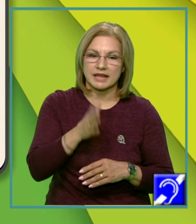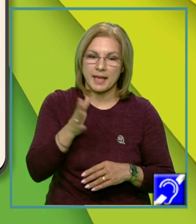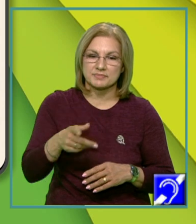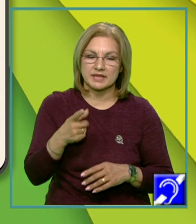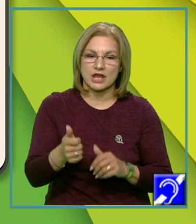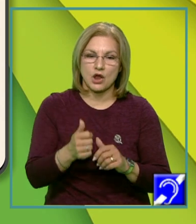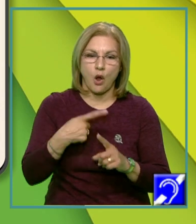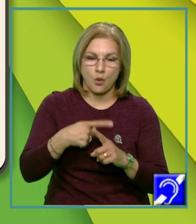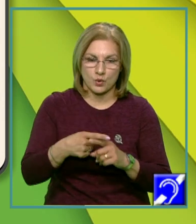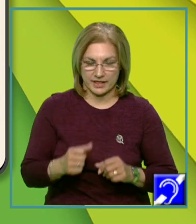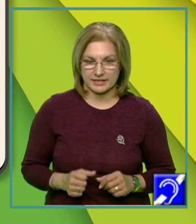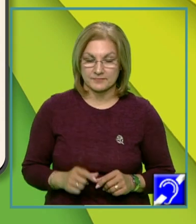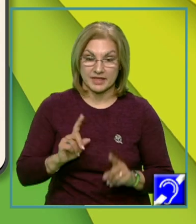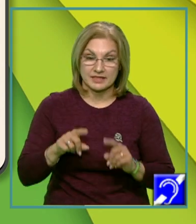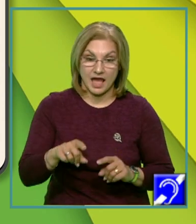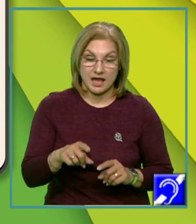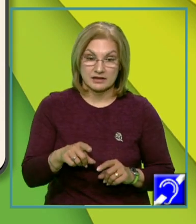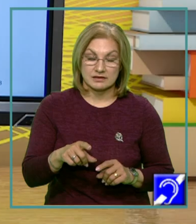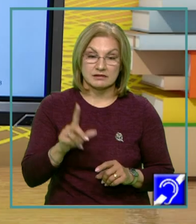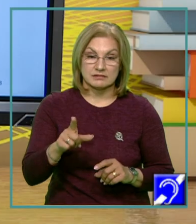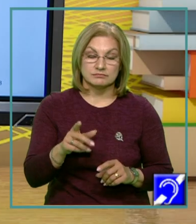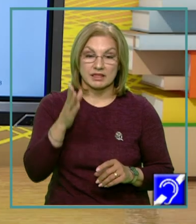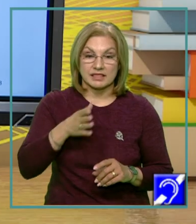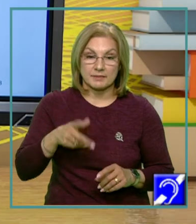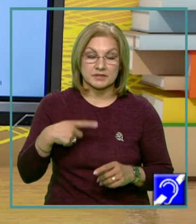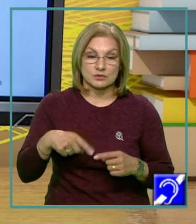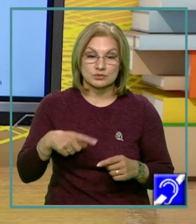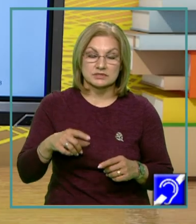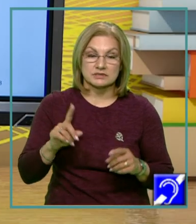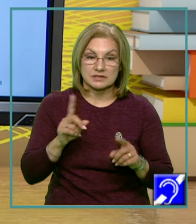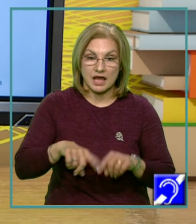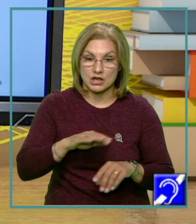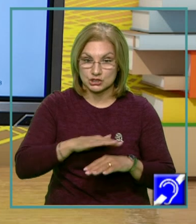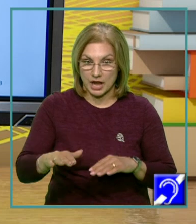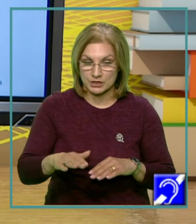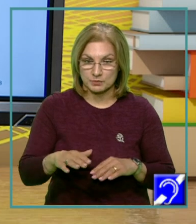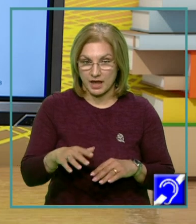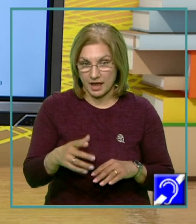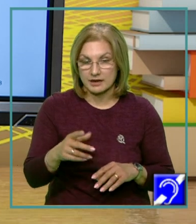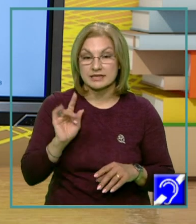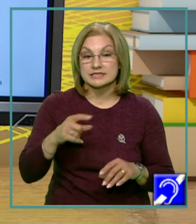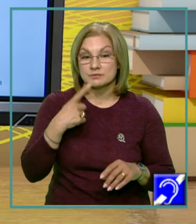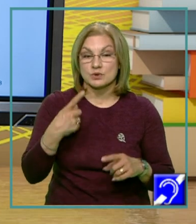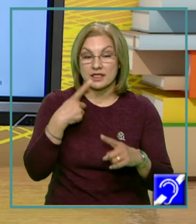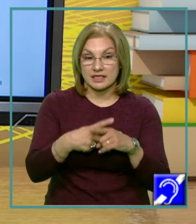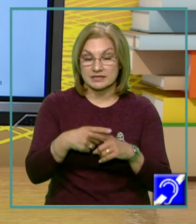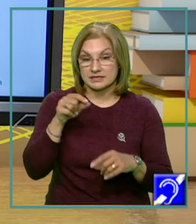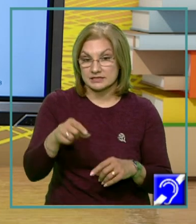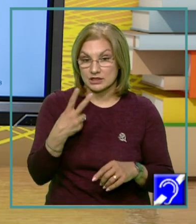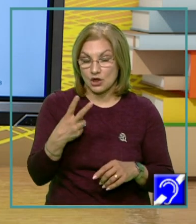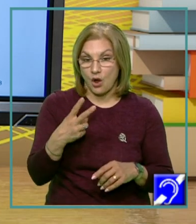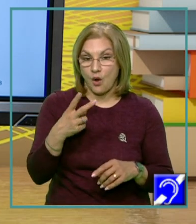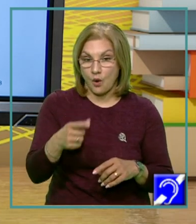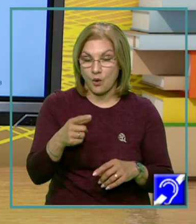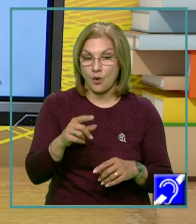dreptele nu sunt coplanare intersecția a două drepte necoplanare este dată